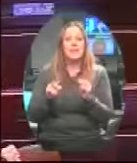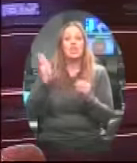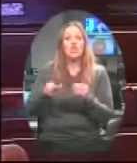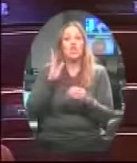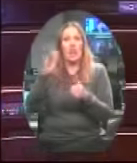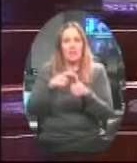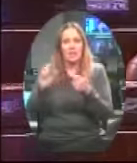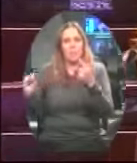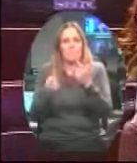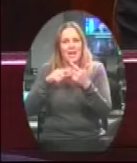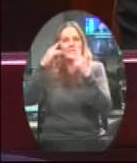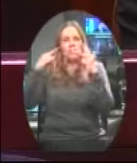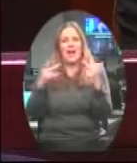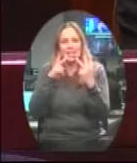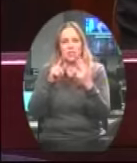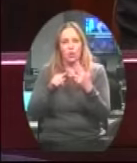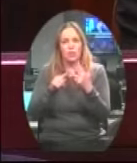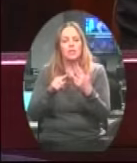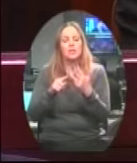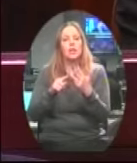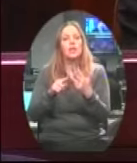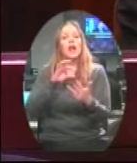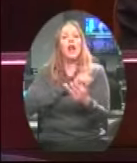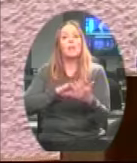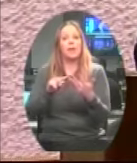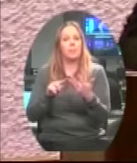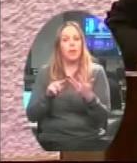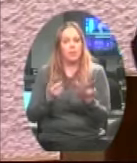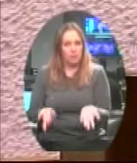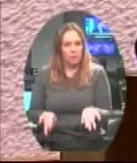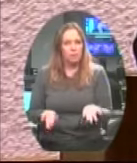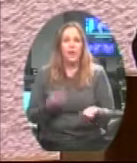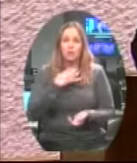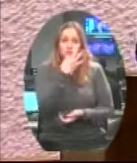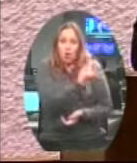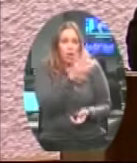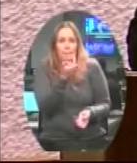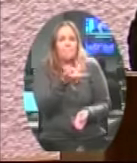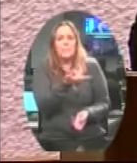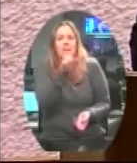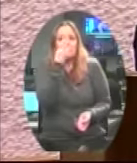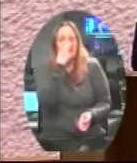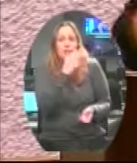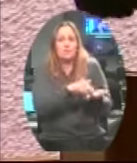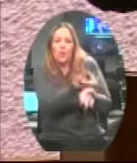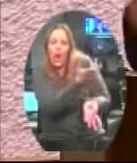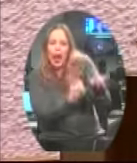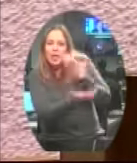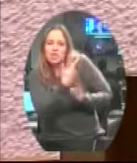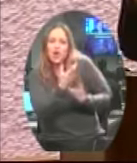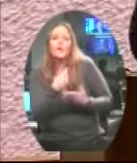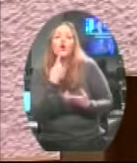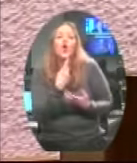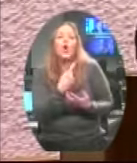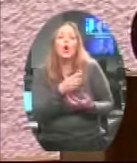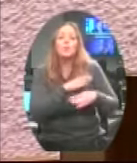הציוני. אתה השתגעת? אני שואלת אתכם, מה עוד אתה מוכן לעשות כדי לנסות לקשש קולות מהימין? אני חייבת לומר לך, כששמעתי